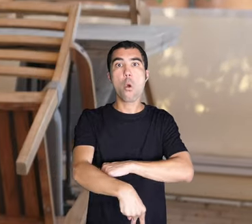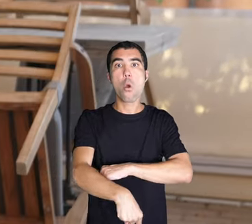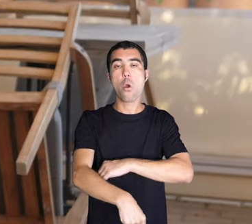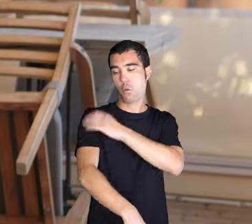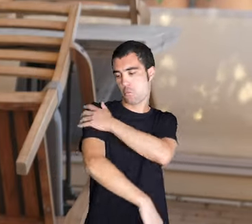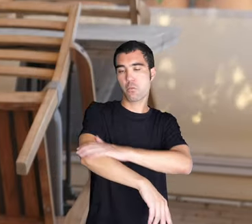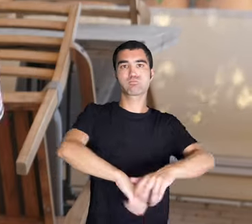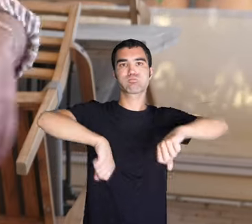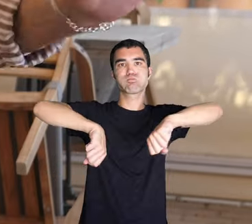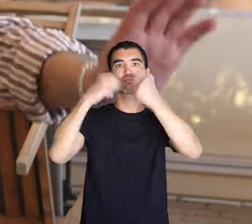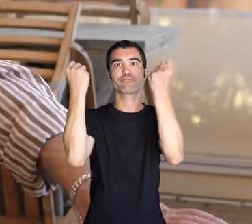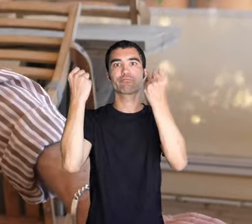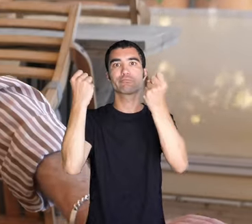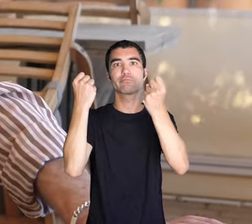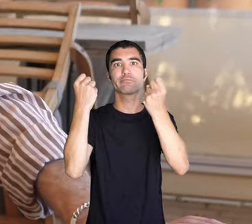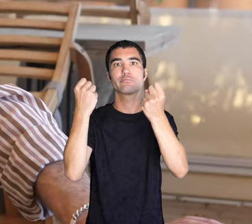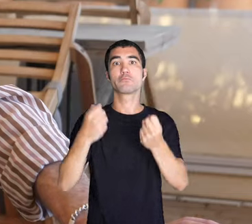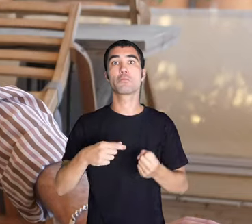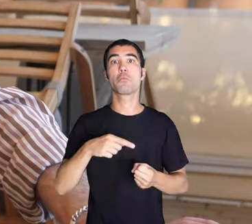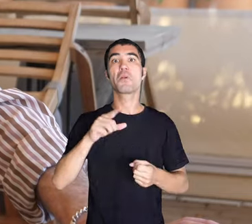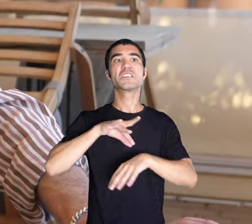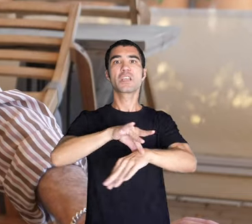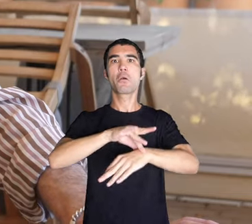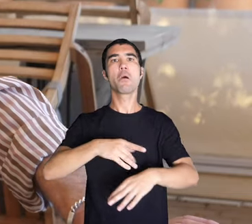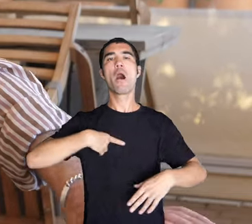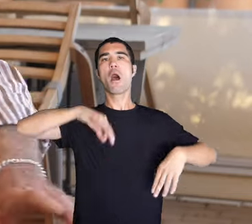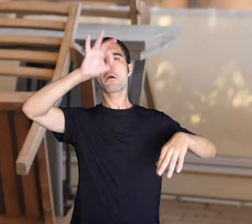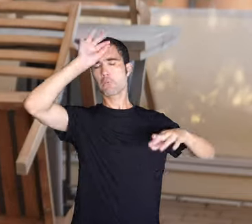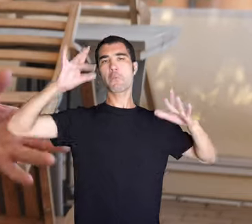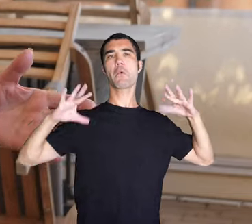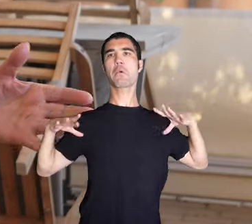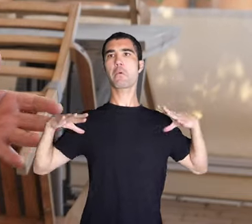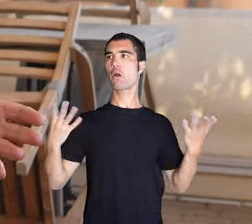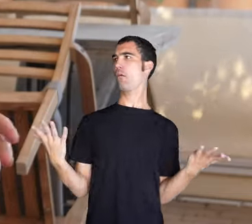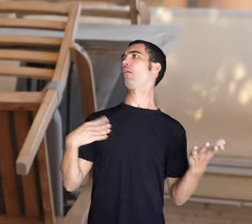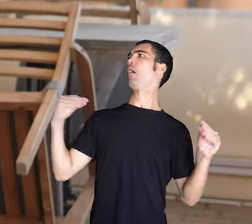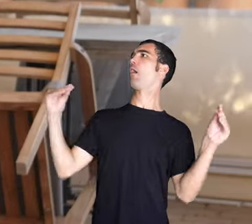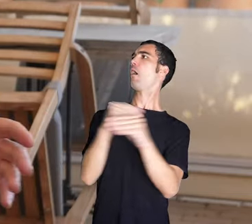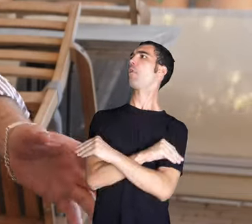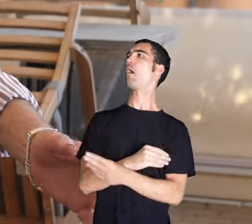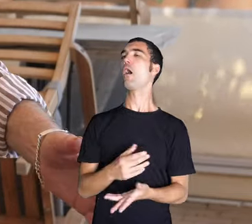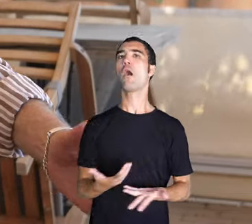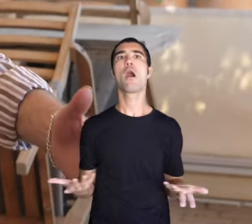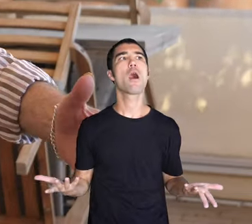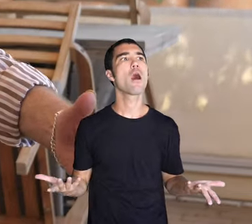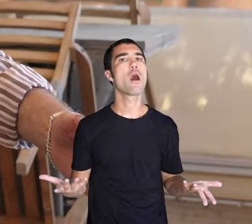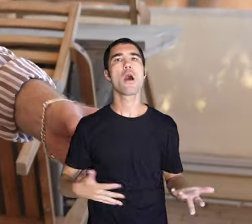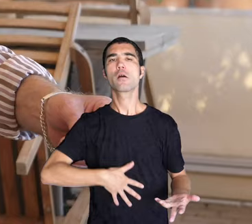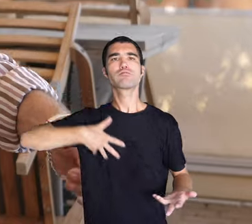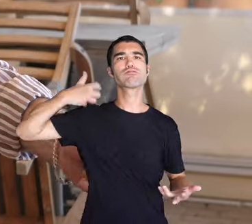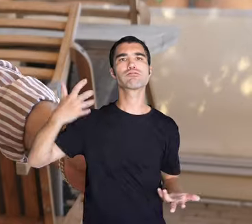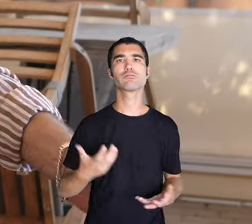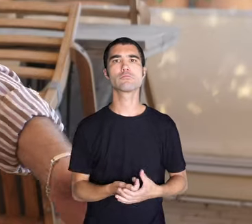un braç. I no va voler saber res, el segur. Dic, com quedam, no? Diu, no, és que,